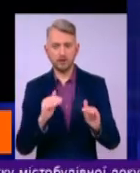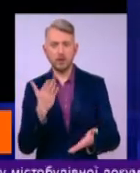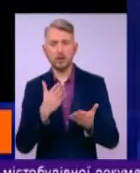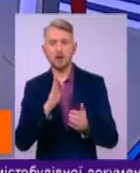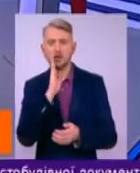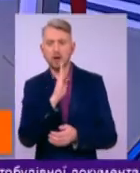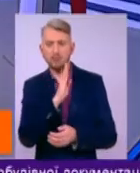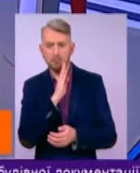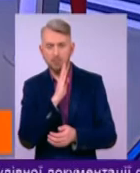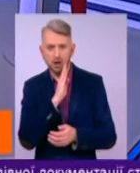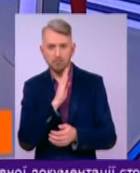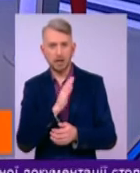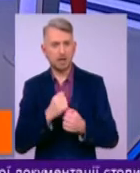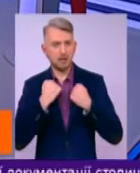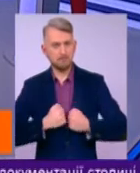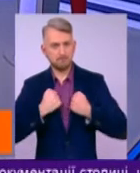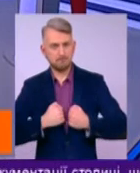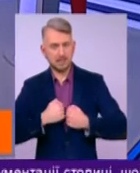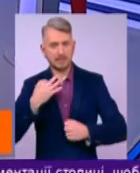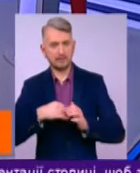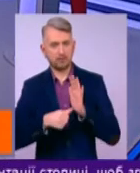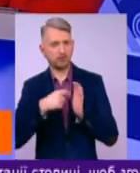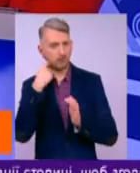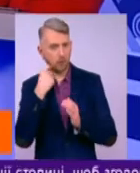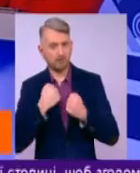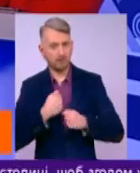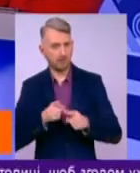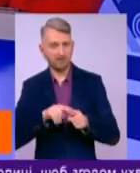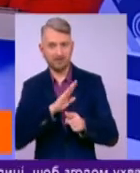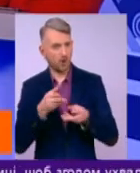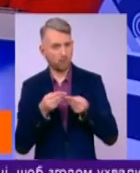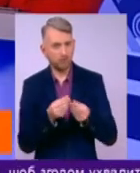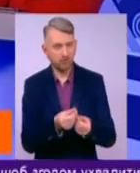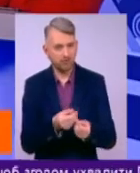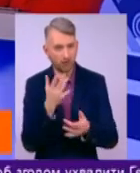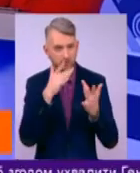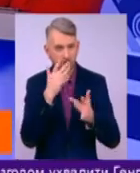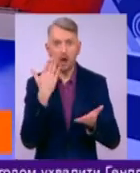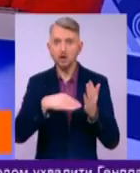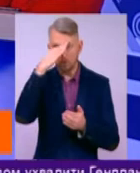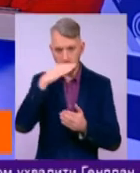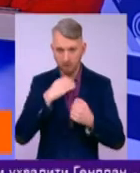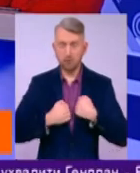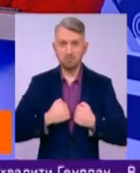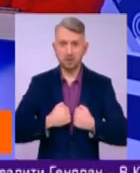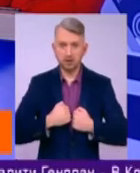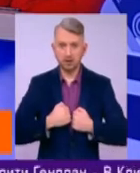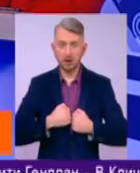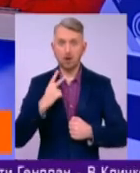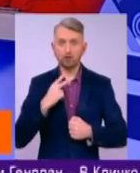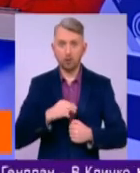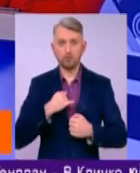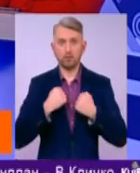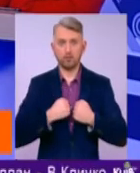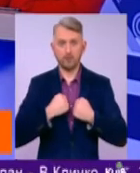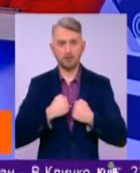саме миє сина 6 років у ванні, це не є розбещення, а якщо тато має доньку у ванні